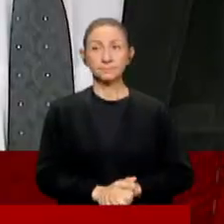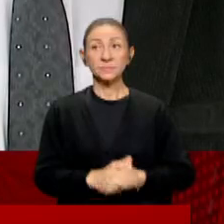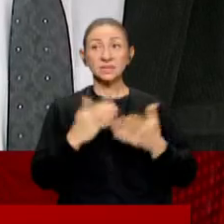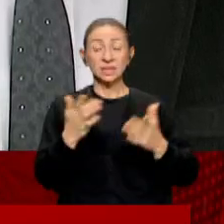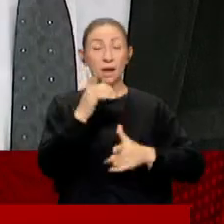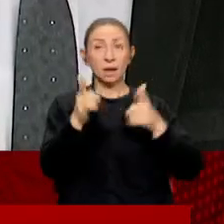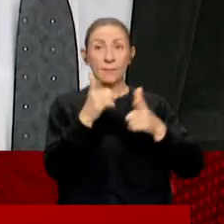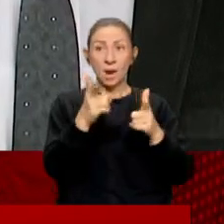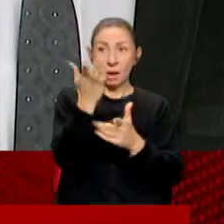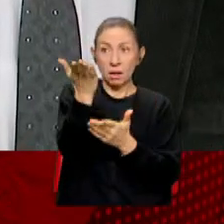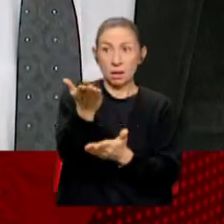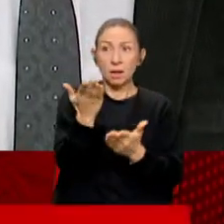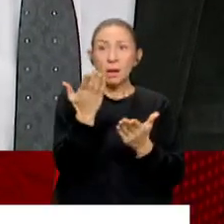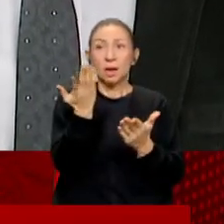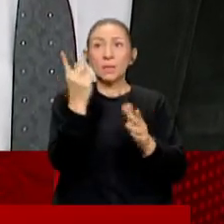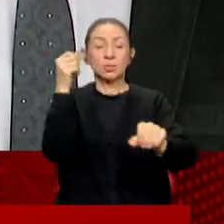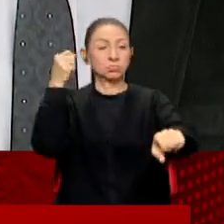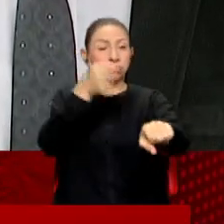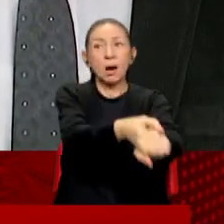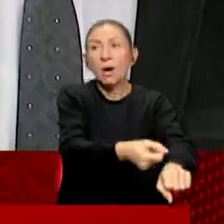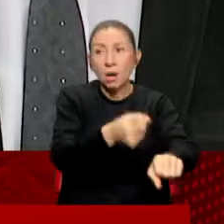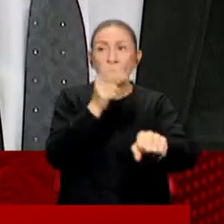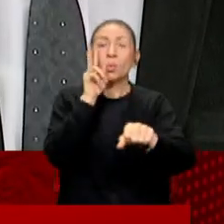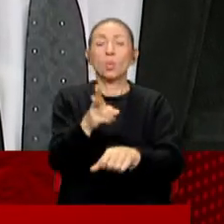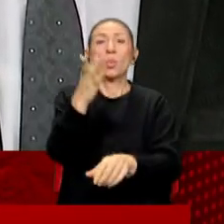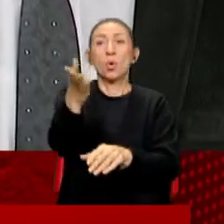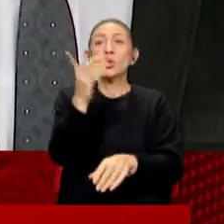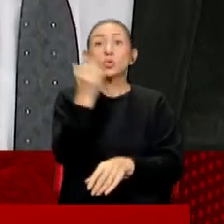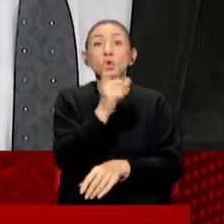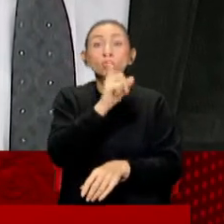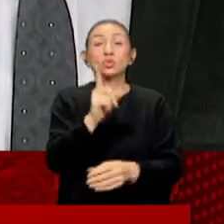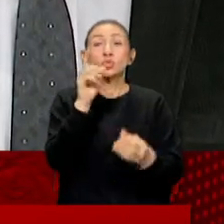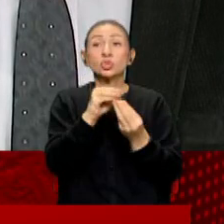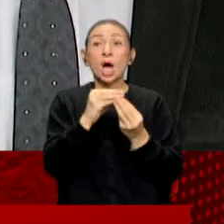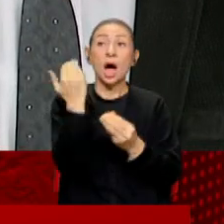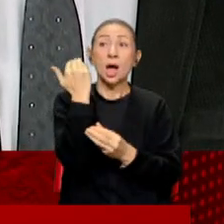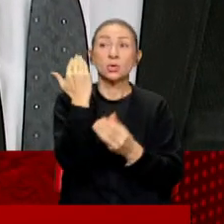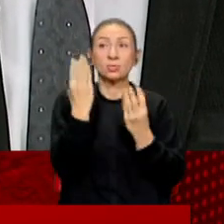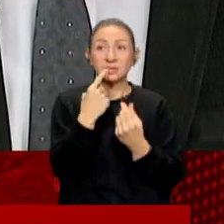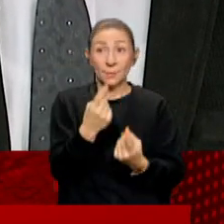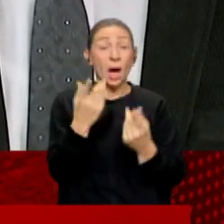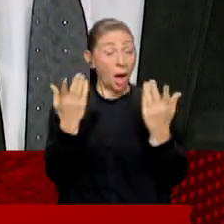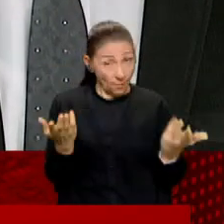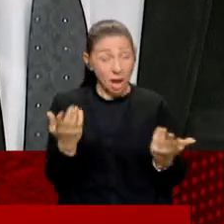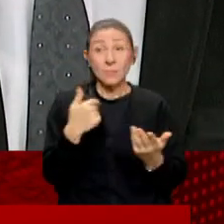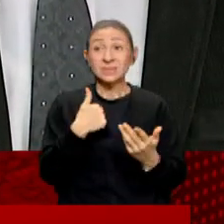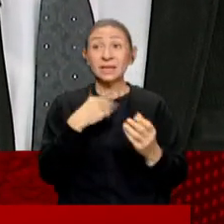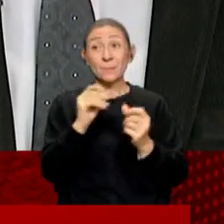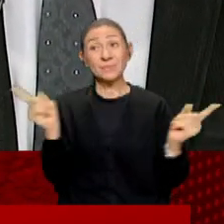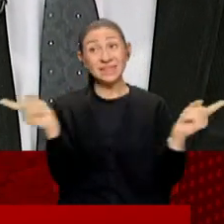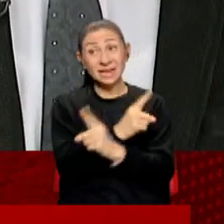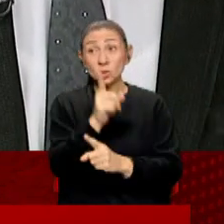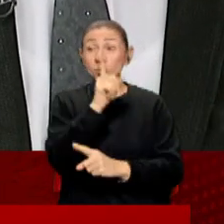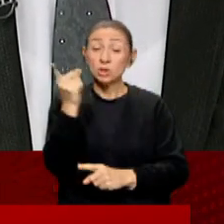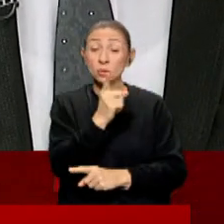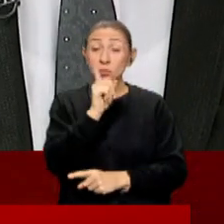Zaten kamera kayıtları arkadan doğrudan bir çarpmaya işaret ediyor. Bu %100 kusurun arkada olması demek. Ancak bize tam aksine